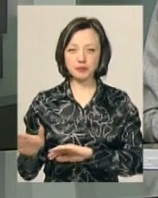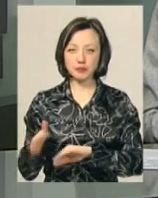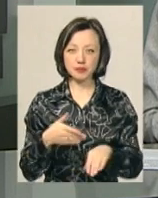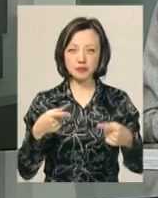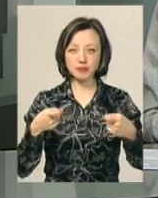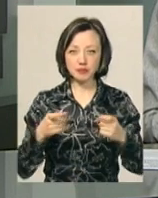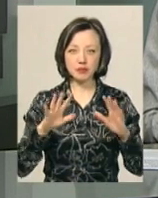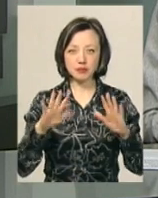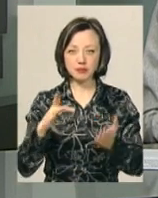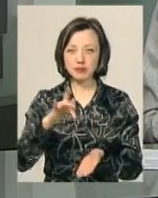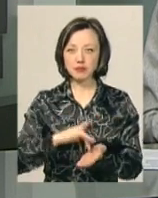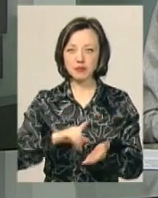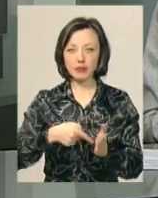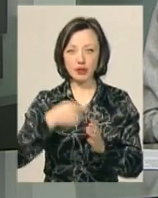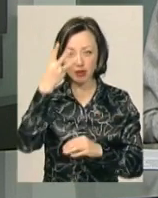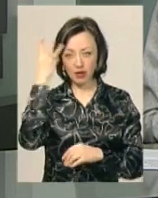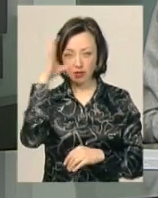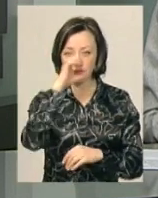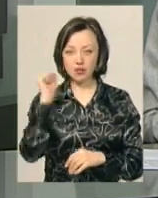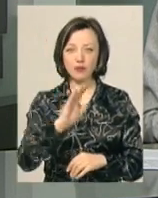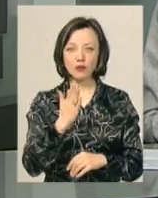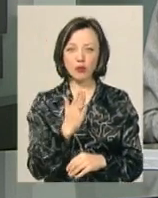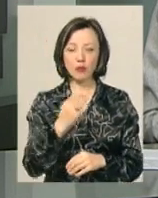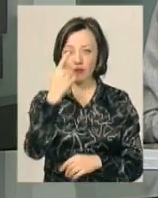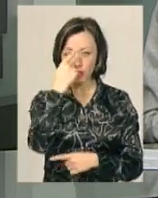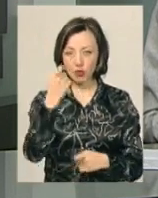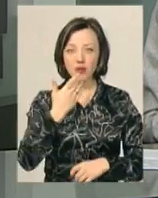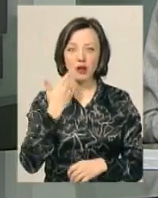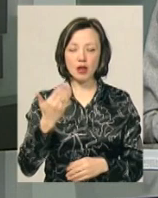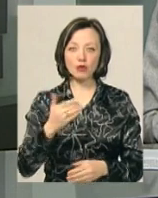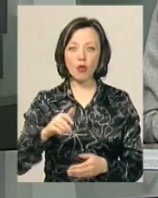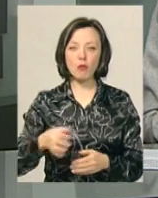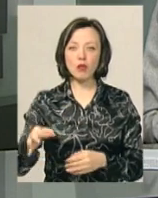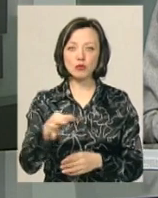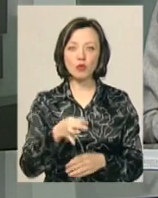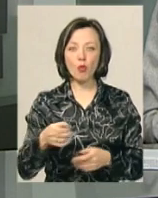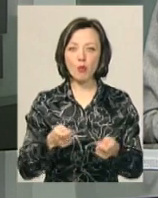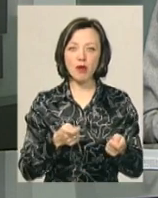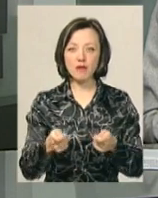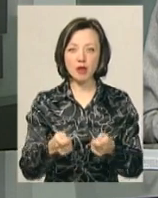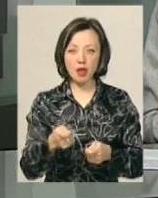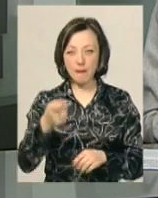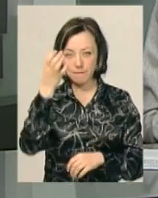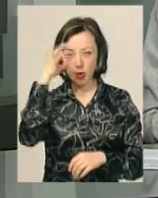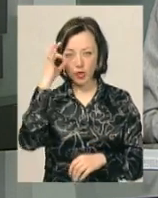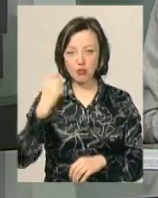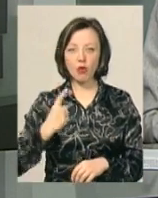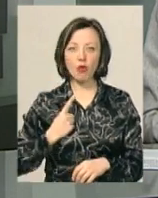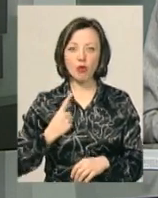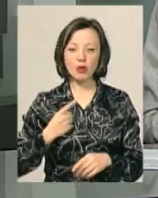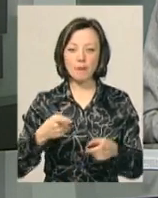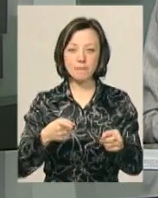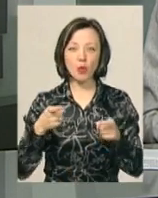Стрілянина сталася у центрі Хмельницького у ніч проти вівторка. Про це повідомила речник обласного управління поліції охорони Наталія Заболотна.